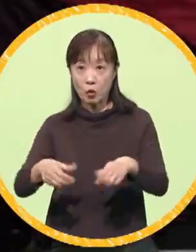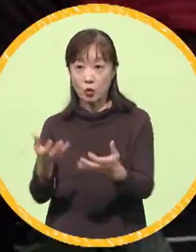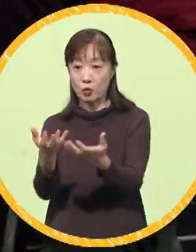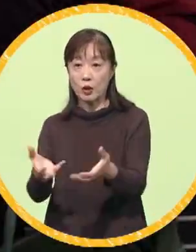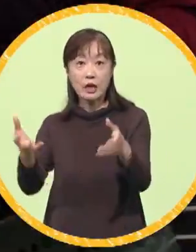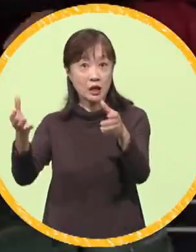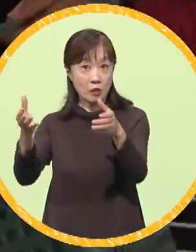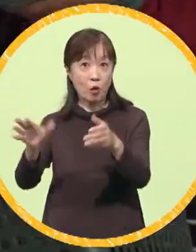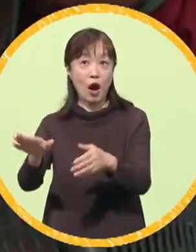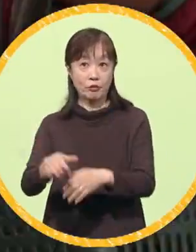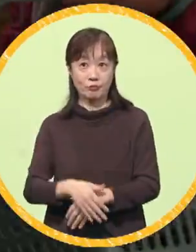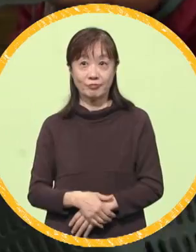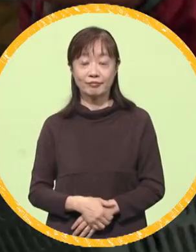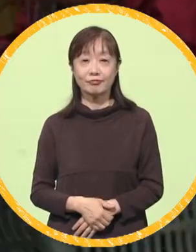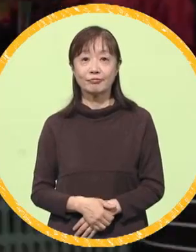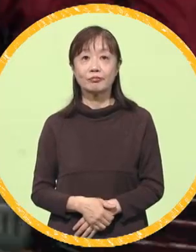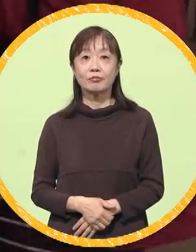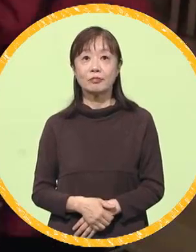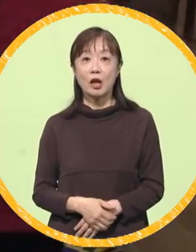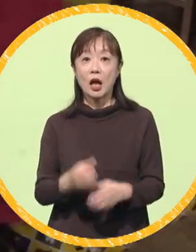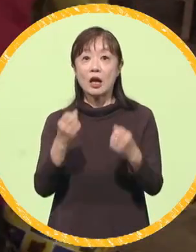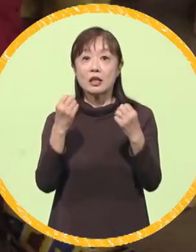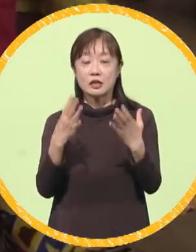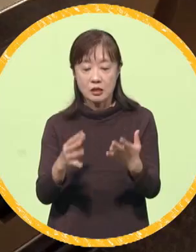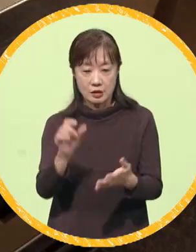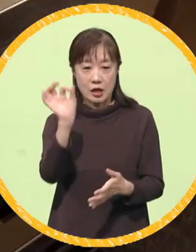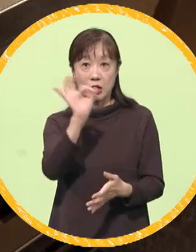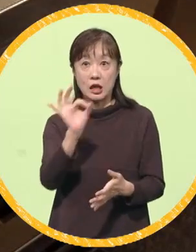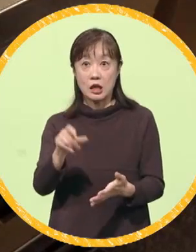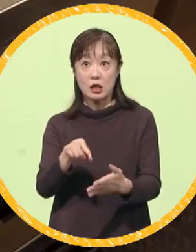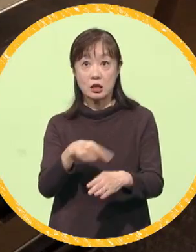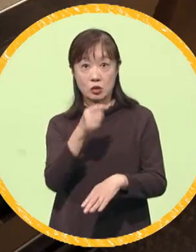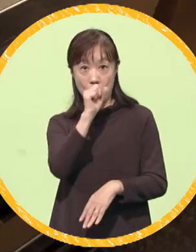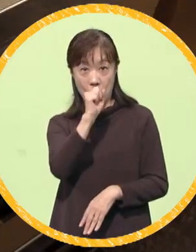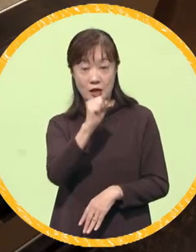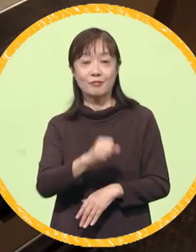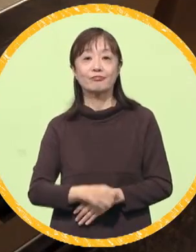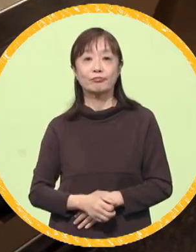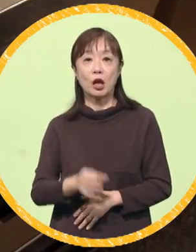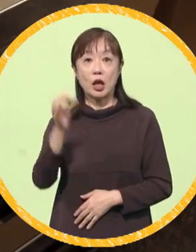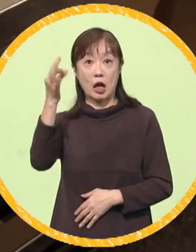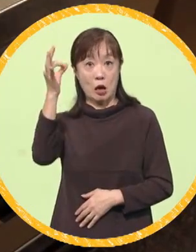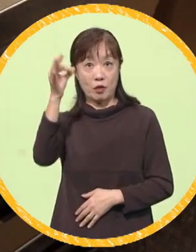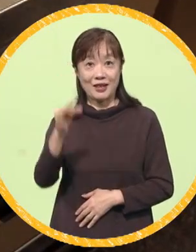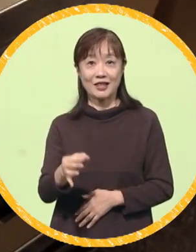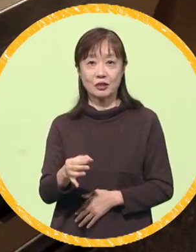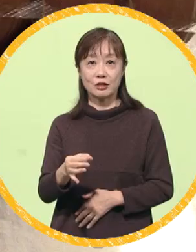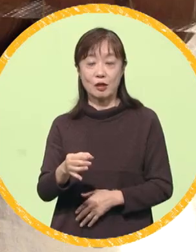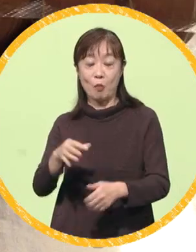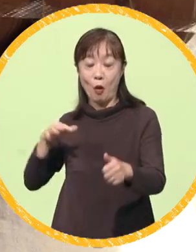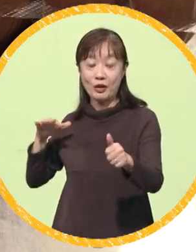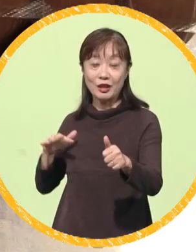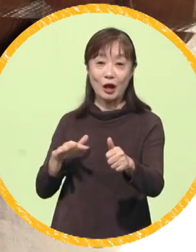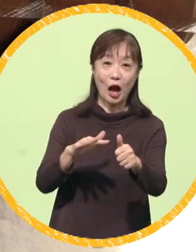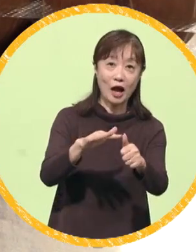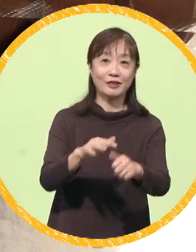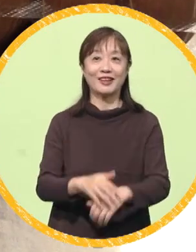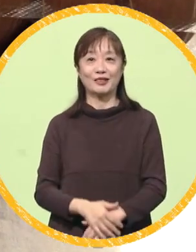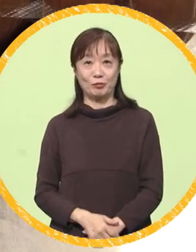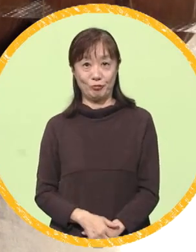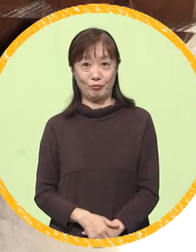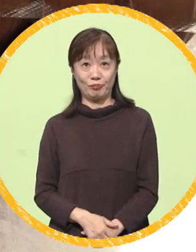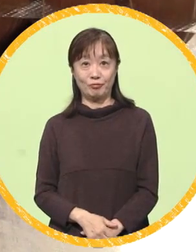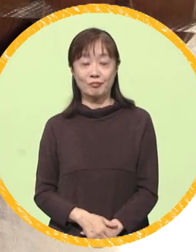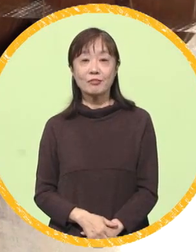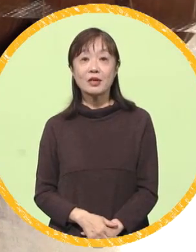かも販売されてたんですが、新鮮で品質が良くて値段も安いと大評判なんですね。 綺麗。 でもね、これね、